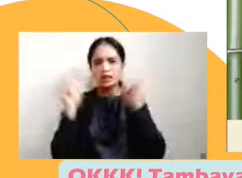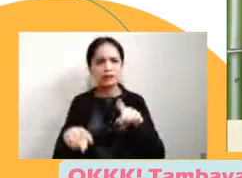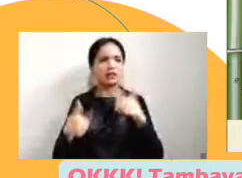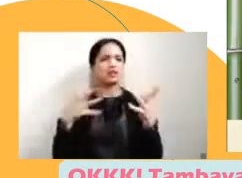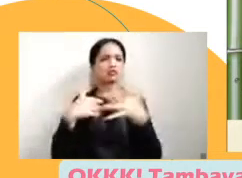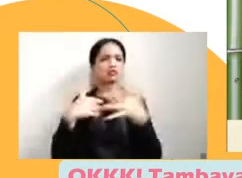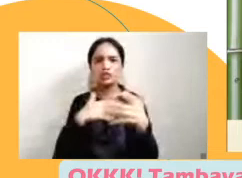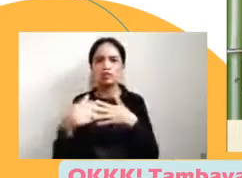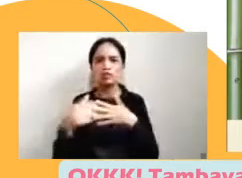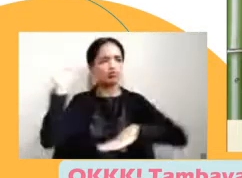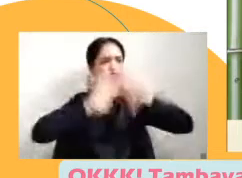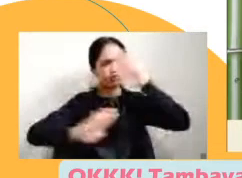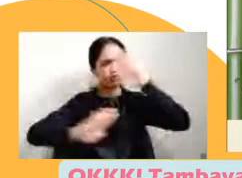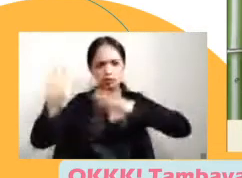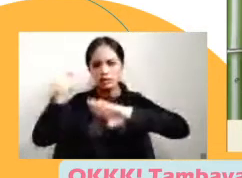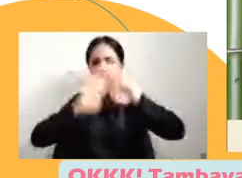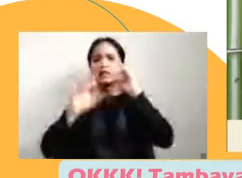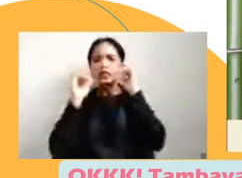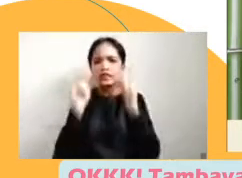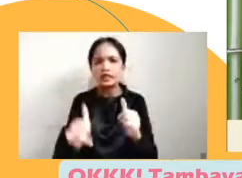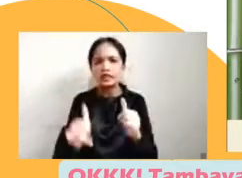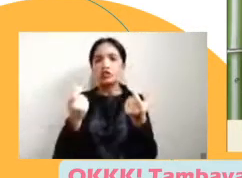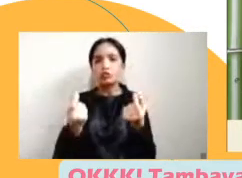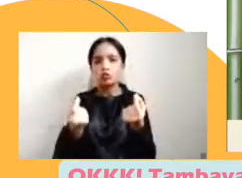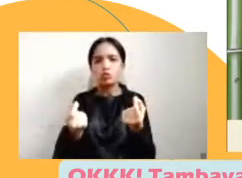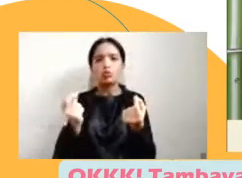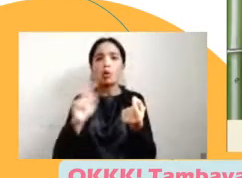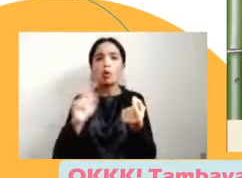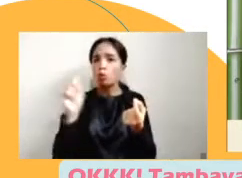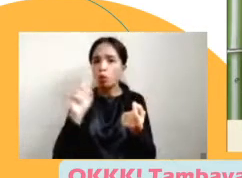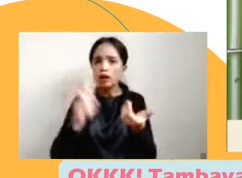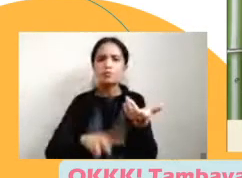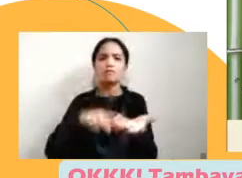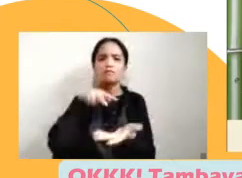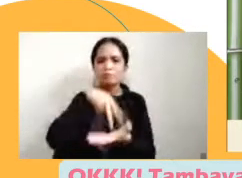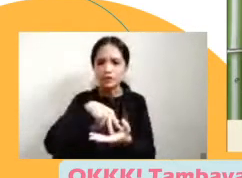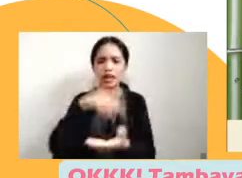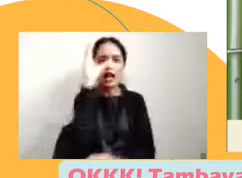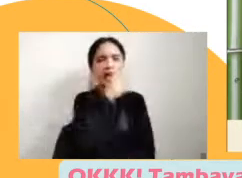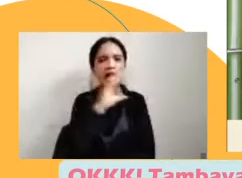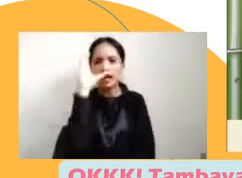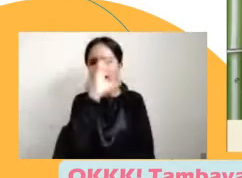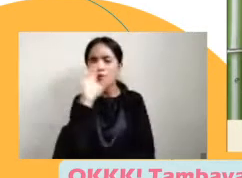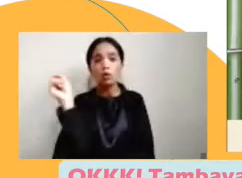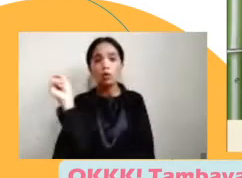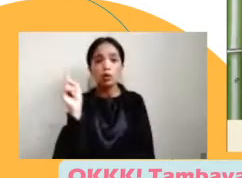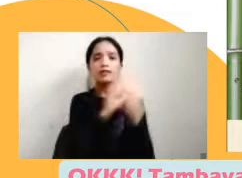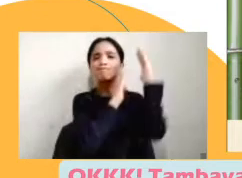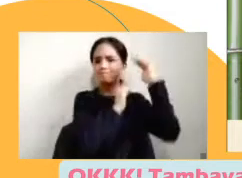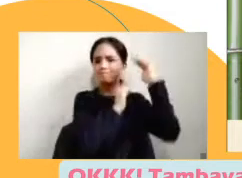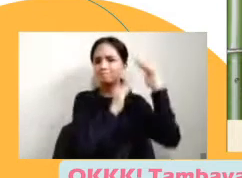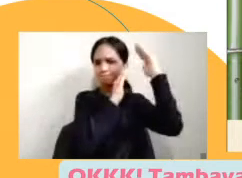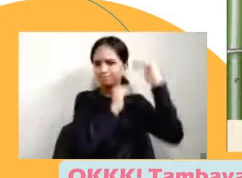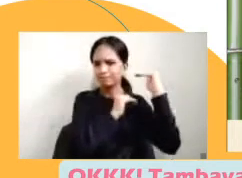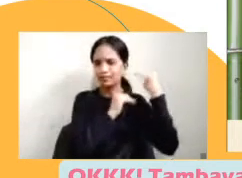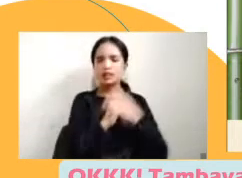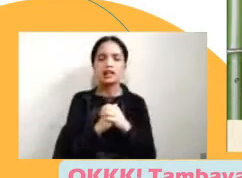problema, no, sinisikap nating bumangon at maghanap ng pag-asa, no? Hanapin natin yung ating